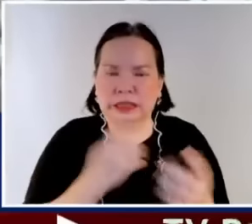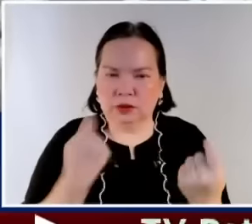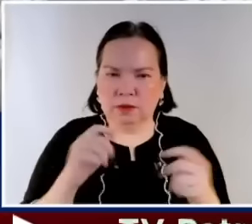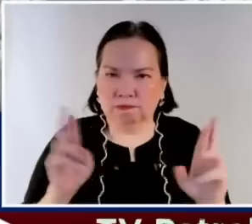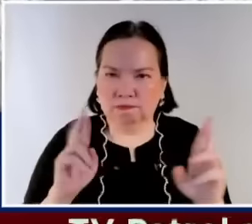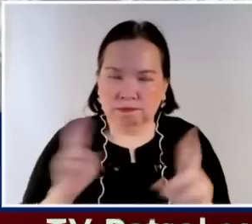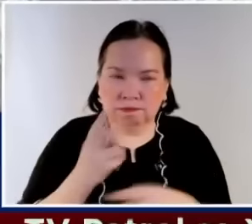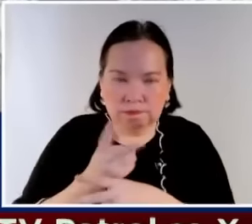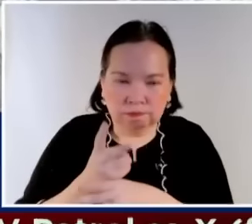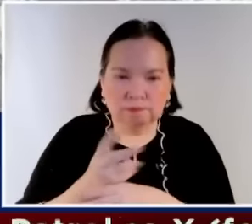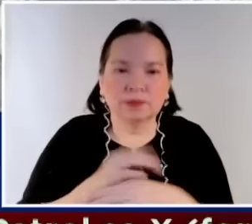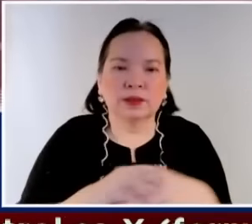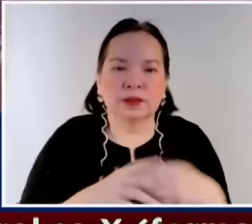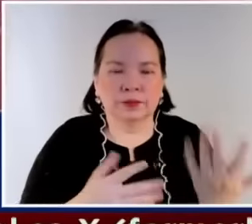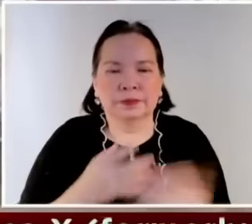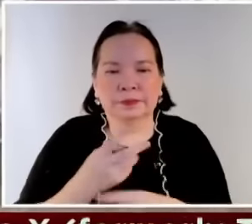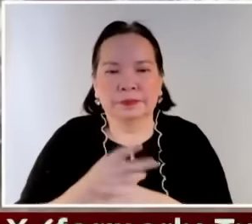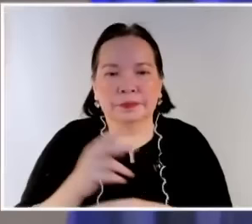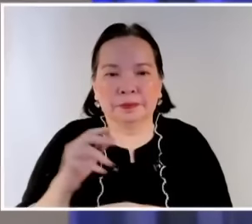Ayalin, ABS-CBN News.